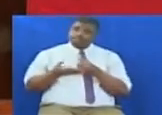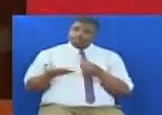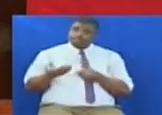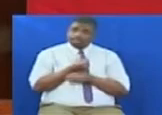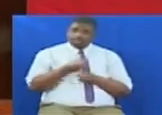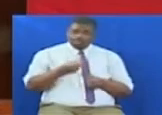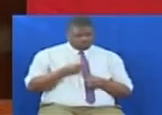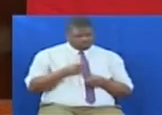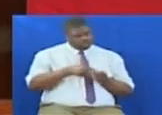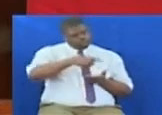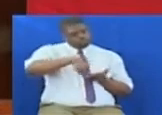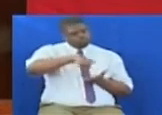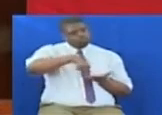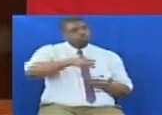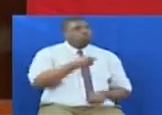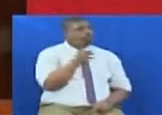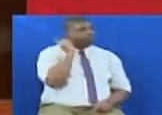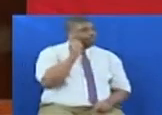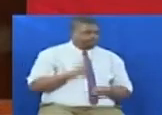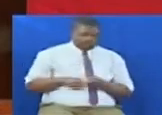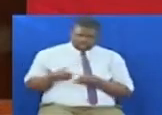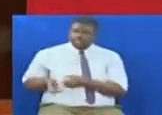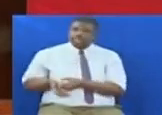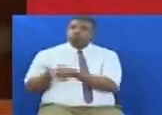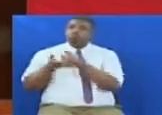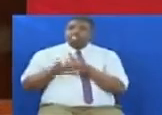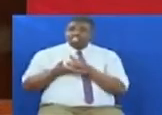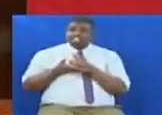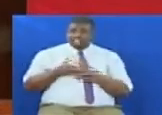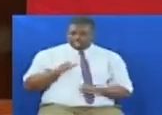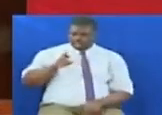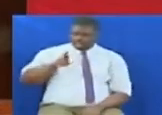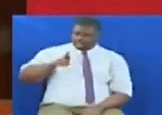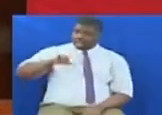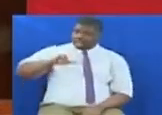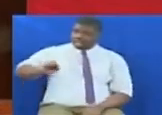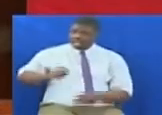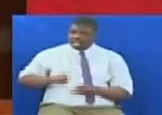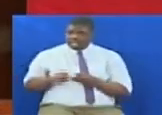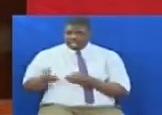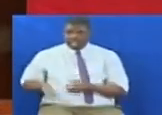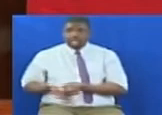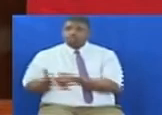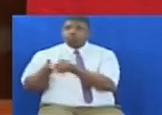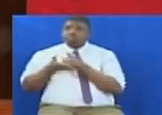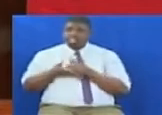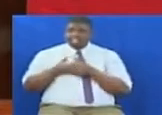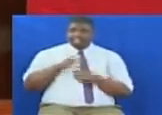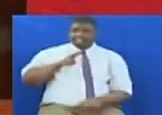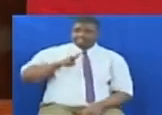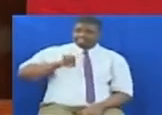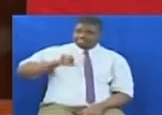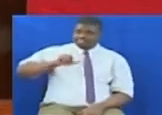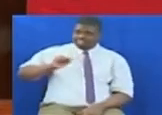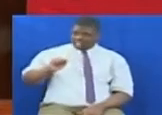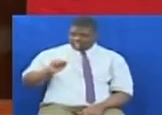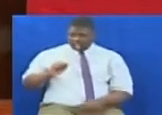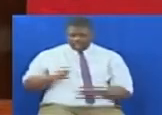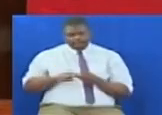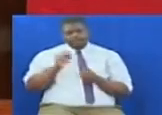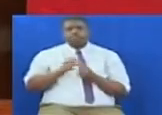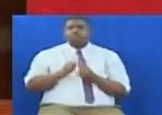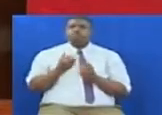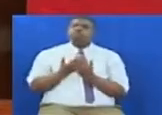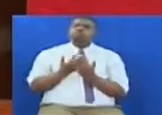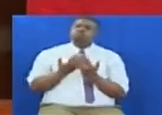cha kupozea umeme, ametusaidia umeme wa REA, ametusaidia kupata kituo cha VETA, ametusaidia mambo